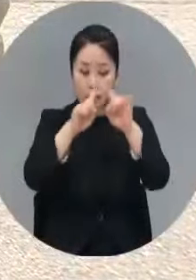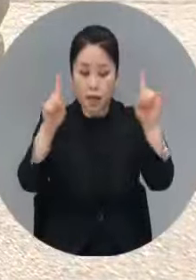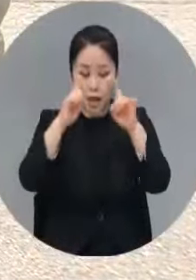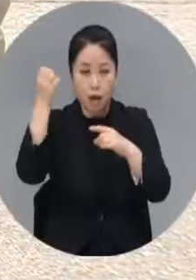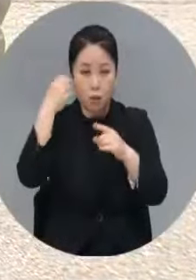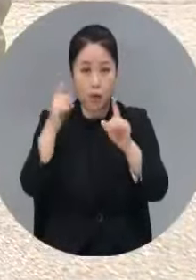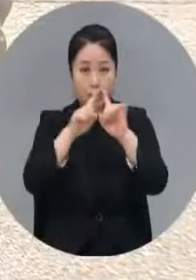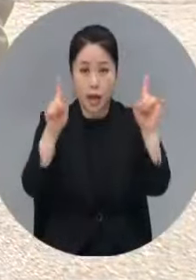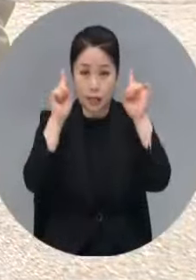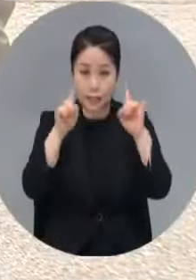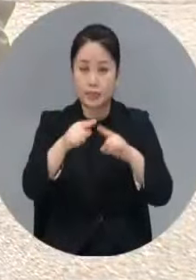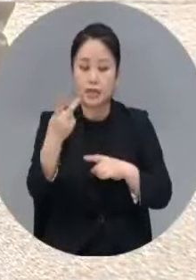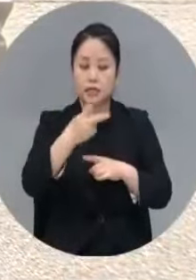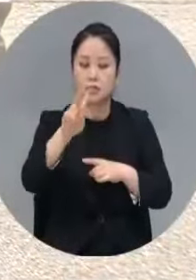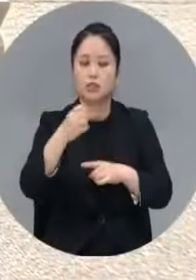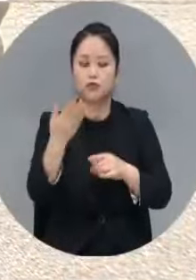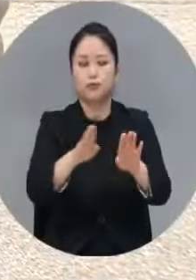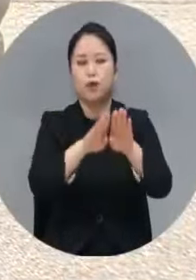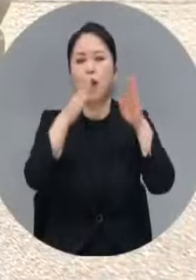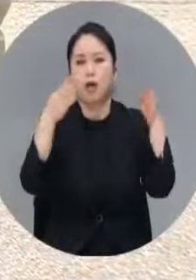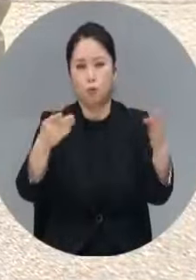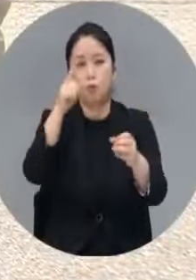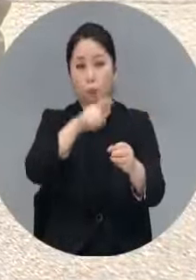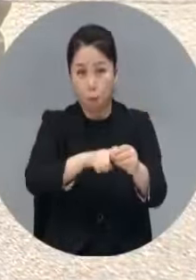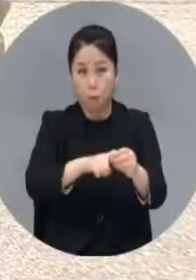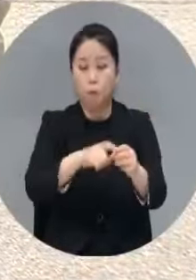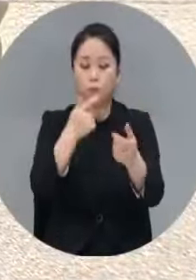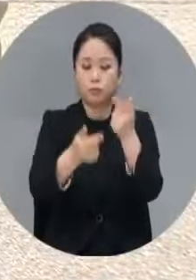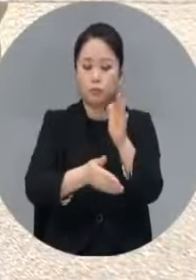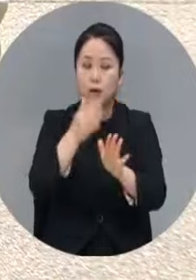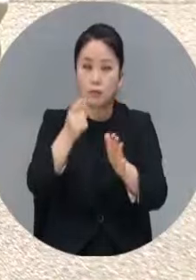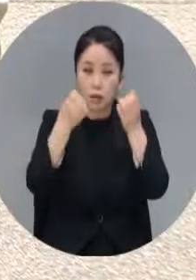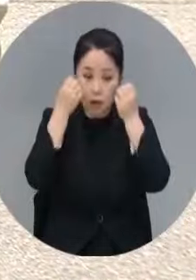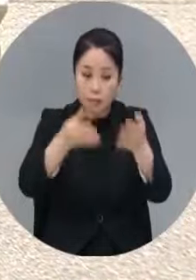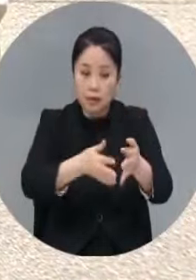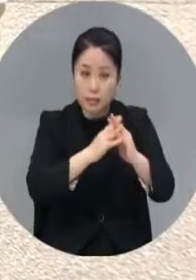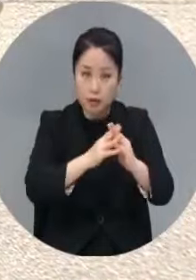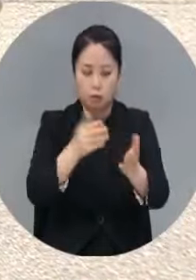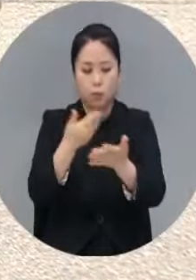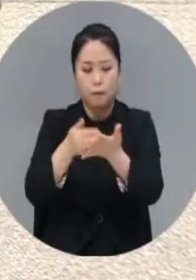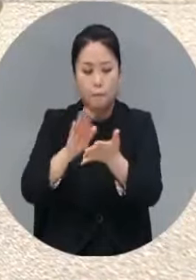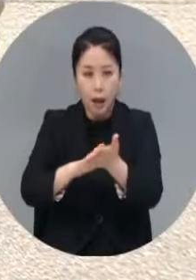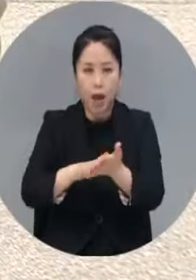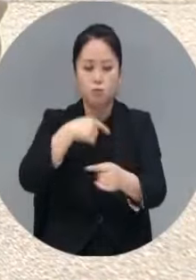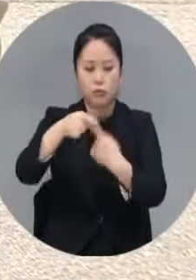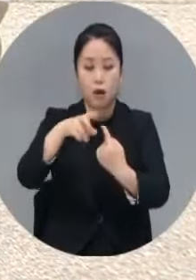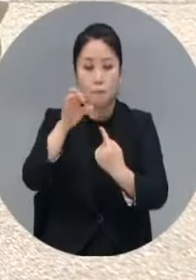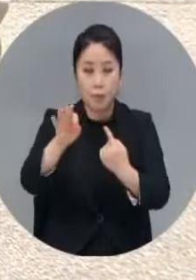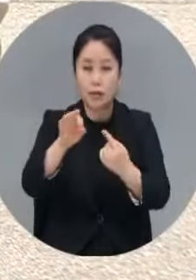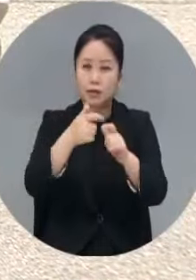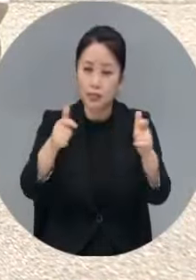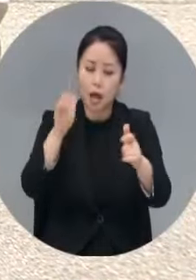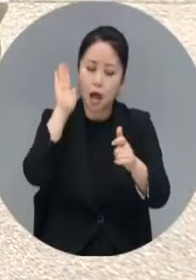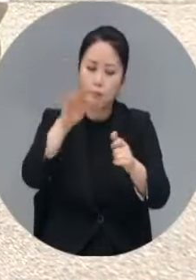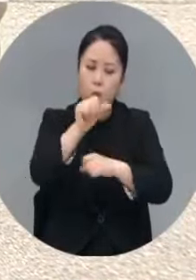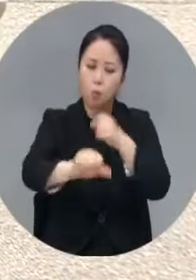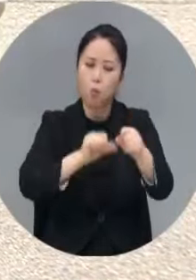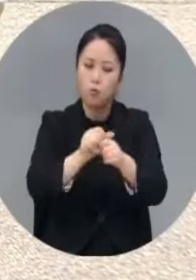대학은 2029년 개교를 목표로 하고 있는데요. 부산시는 건물 신축과 리모델링, 또 운영비 등에 앞으로 5년